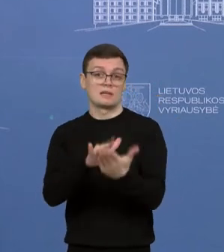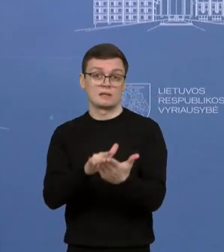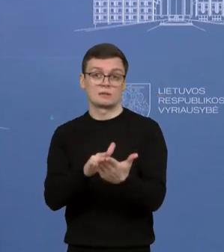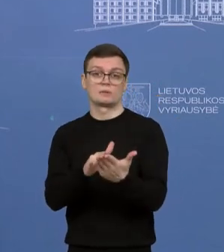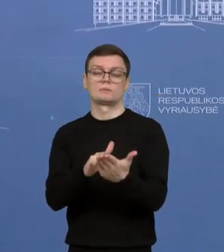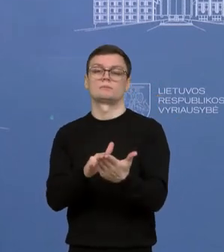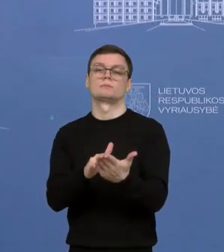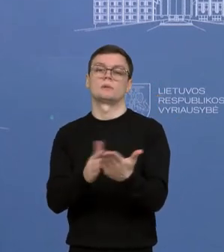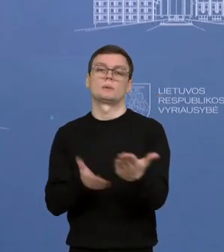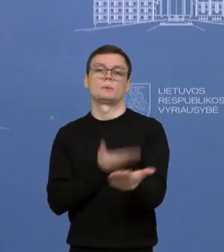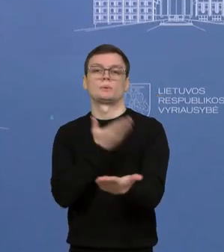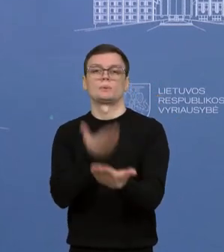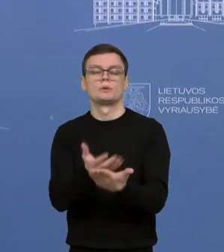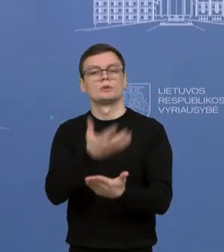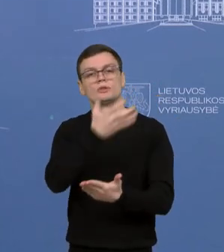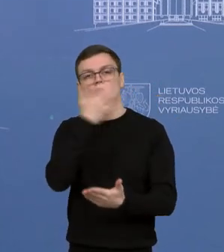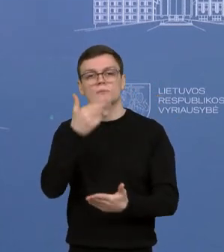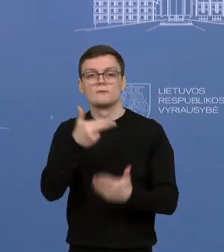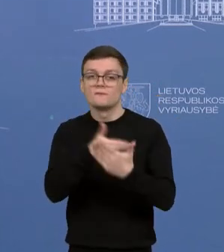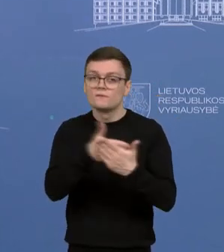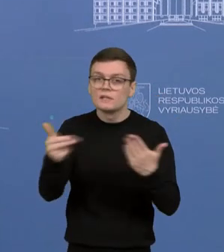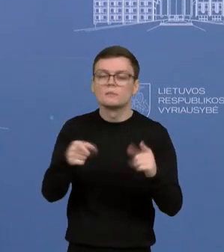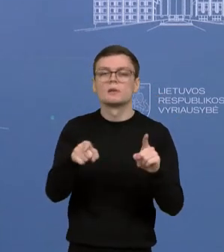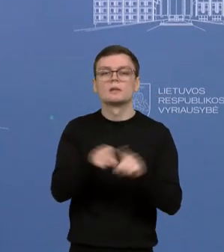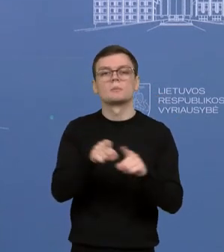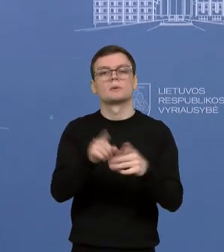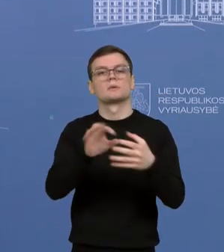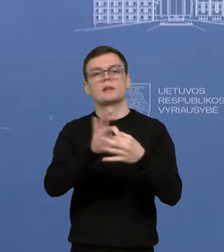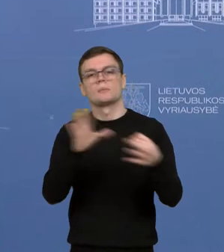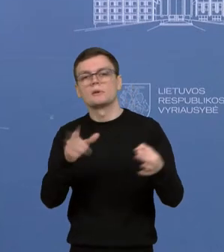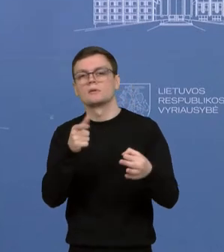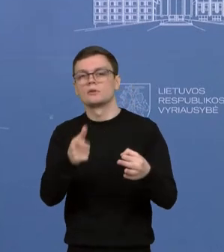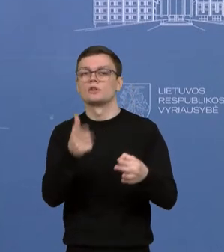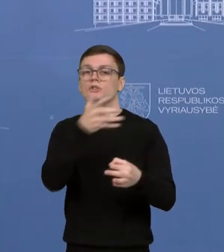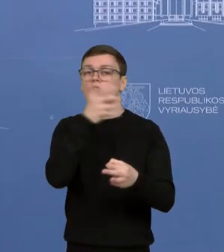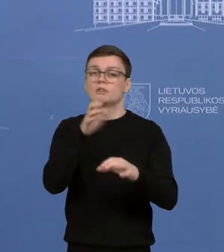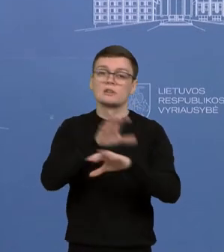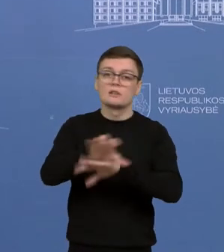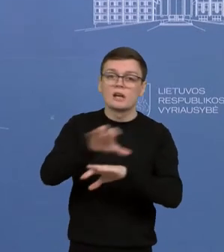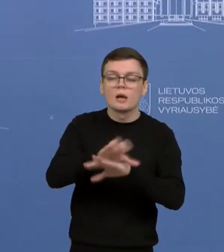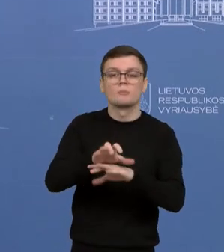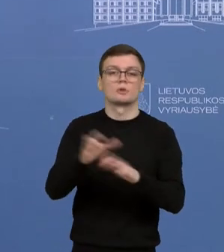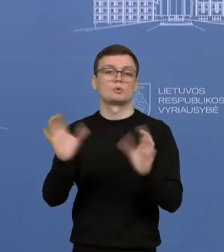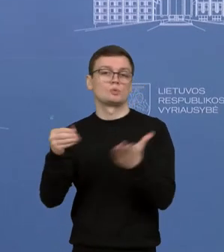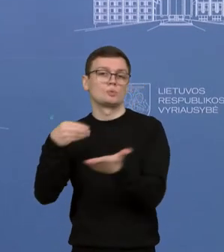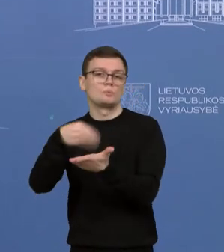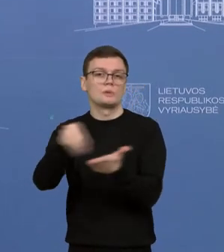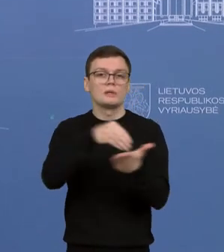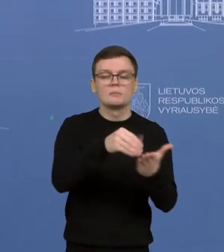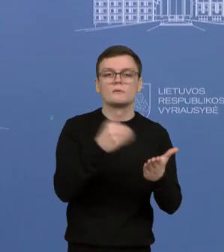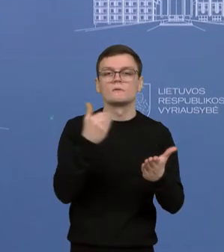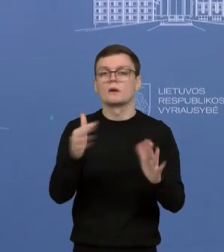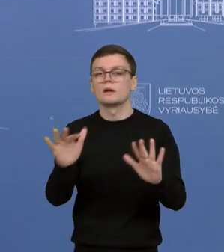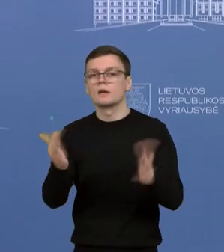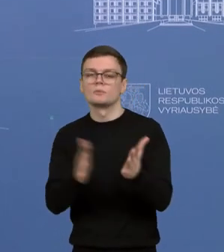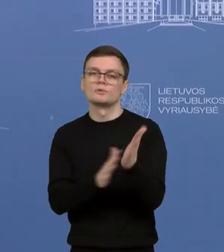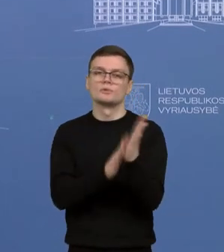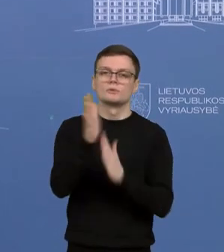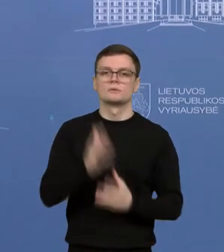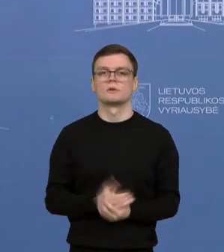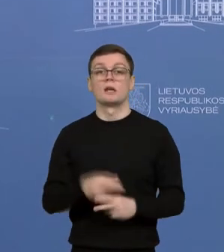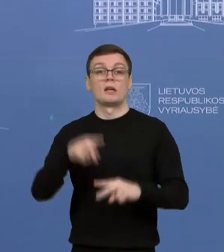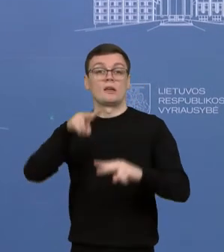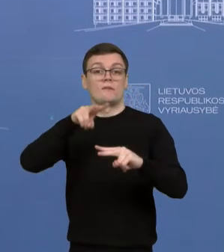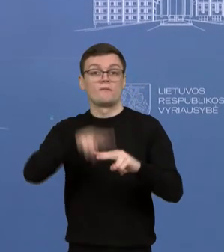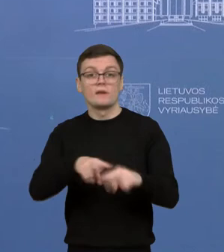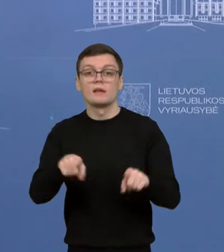tiekiamos šilumos įmonių ir nepriklausomų šilumos gamintojų dujų pirkimo mechanizmo tobulinimas ir taip pat vietinio